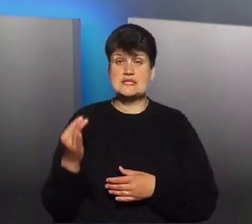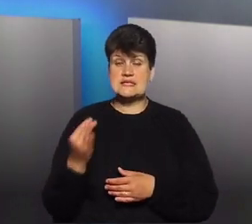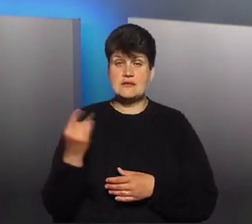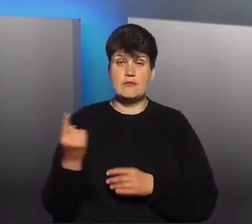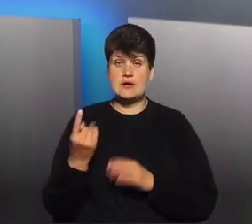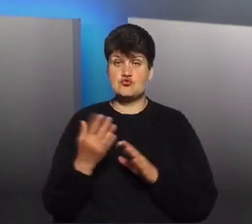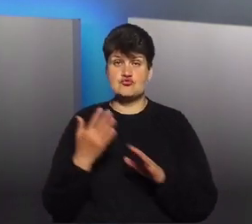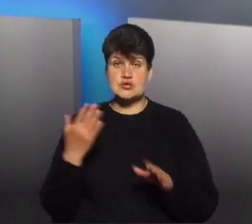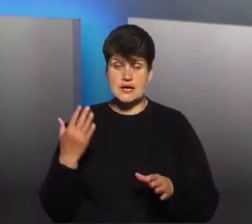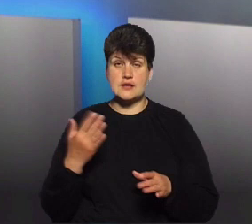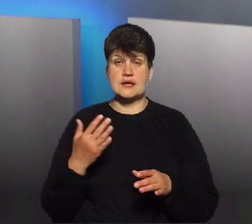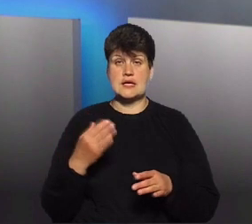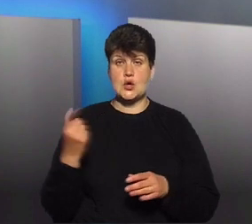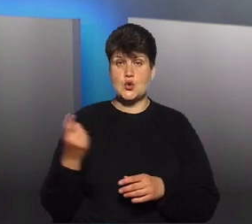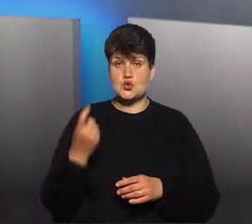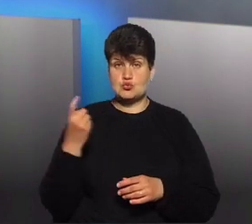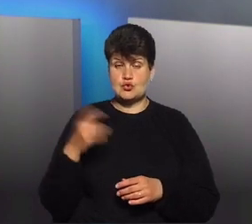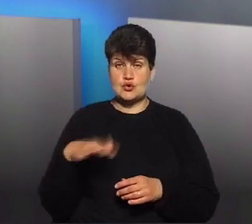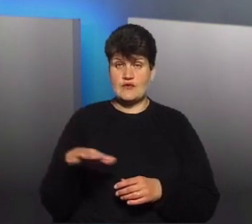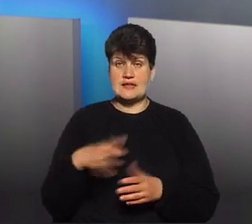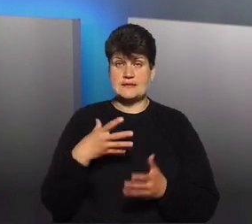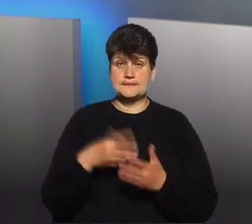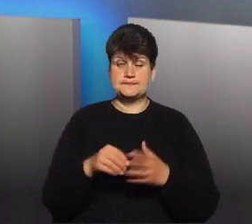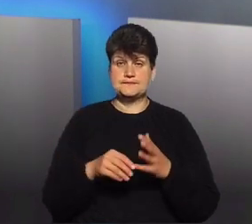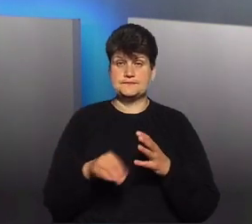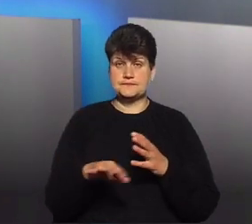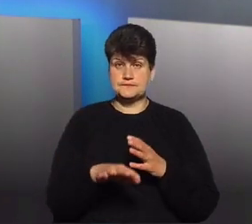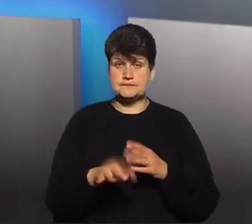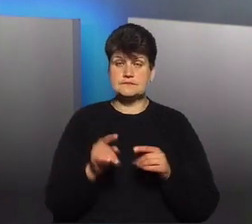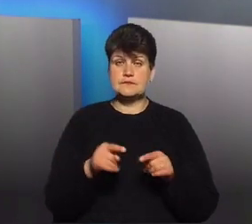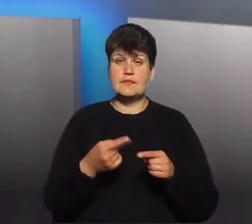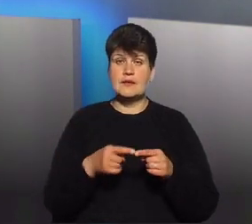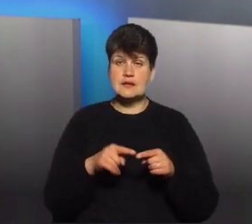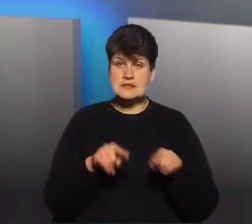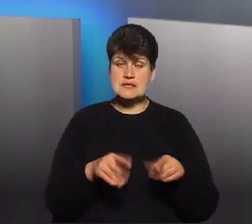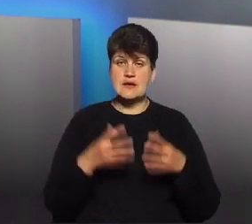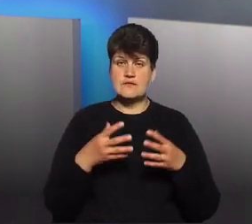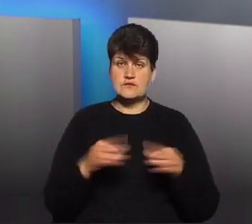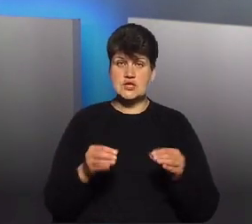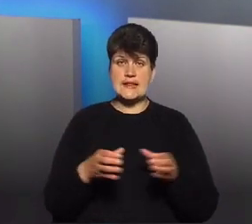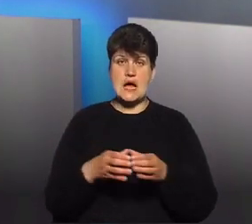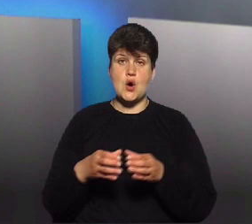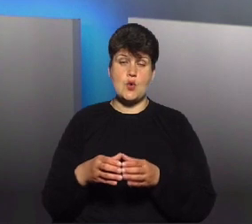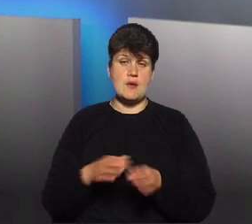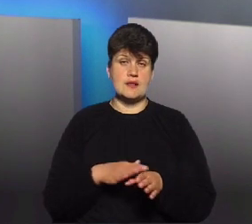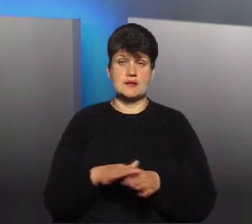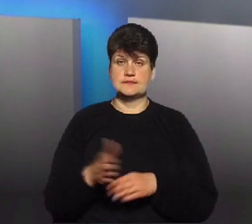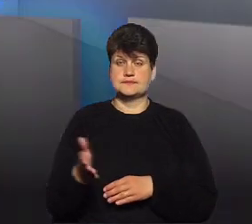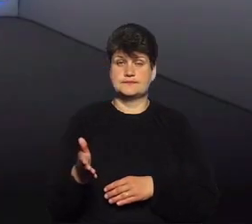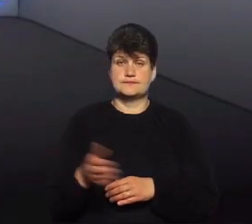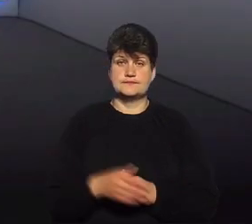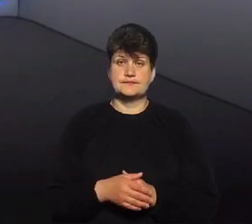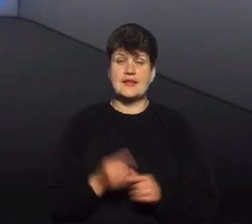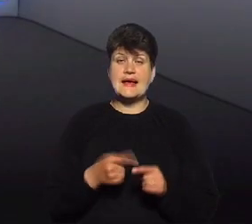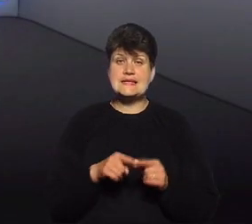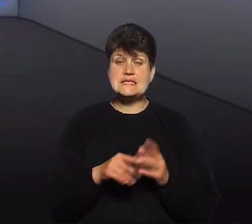відповідно господарювати над своїми землями, тому це вже якби на громадах відбувається. А ці землі державної власності,